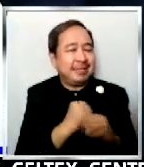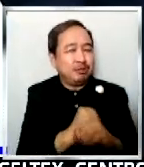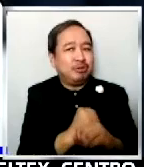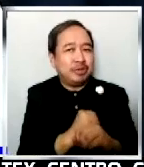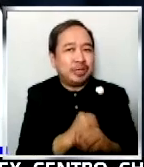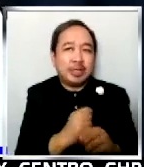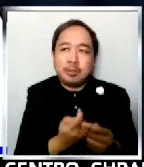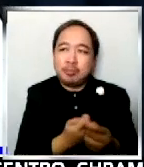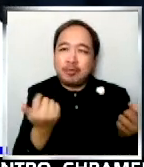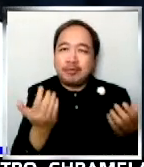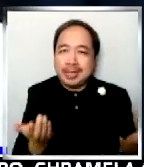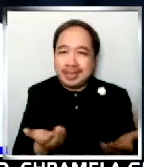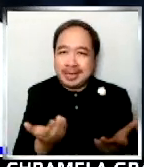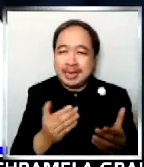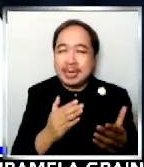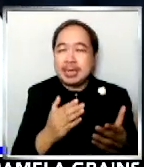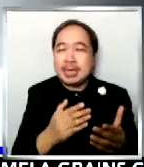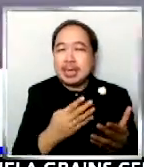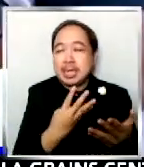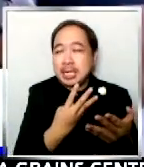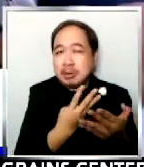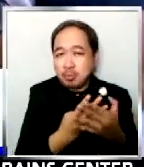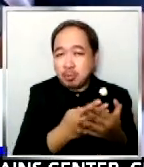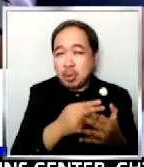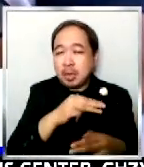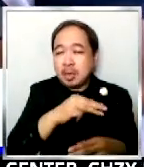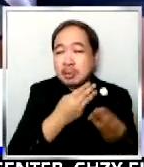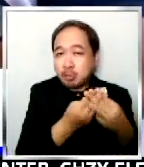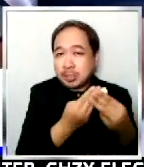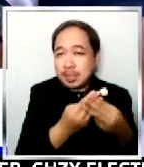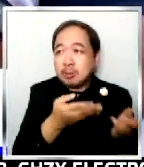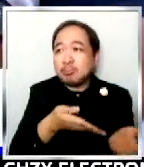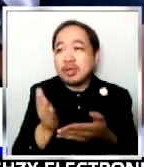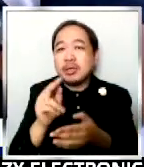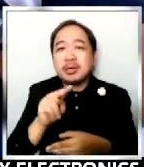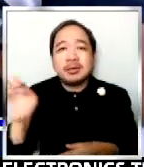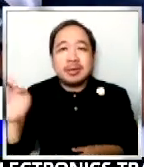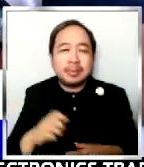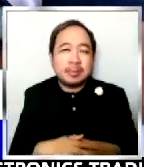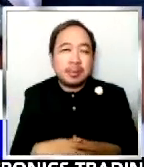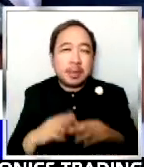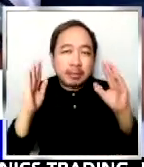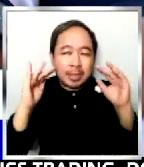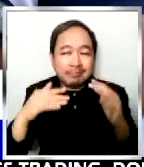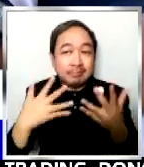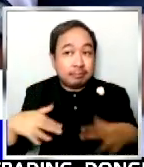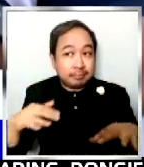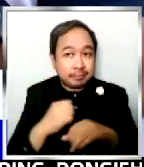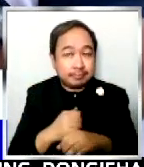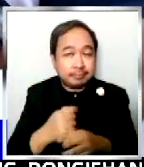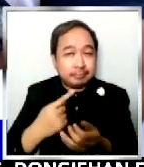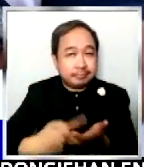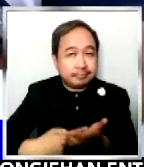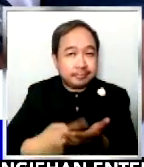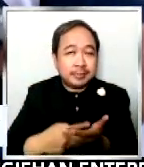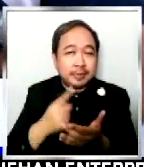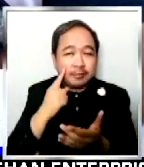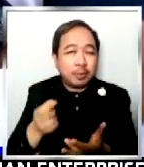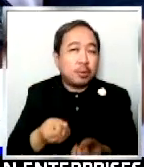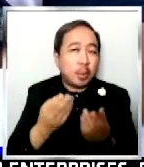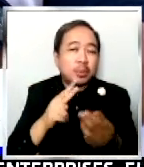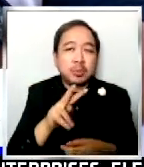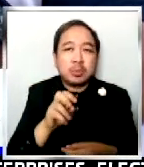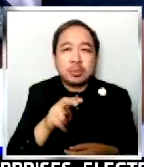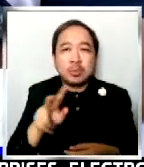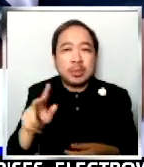Muntinlupa, dali natin sa Nueva Ecija. Inaasahang matatapos ang deliberasyon ng proposed 2023 budget bago matapos ang